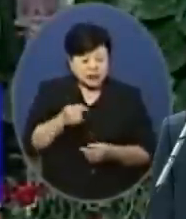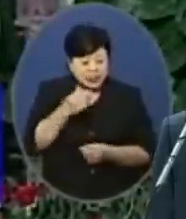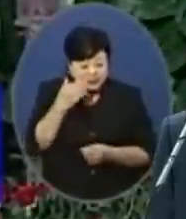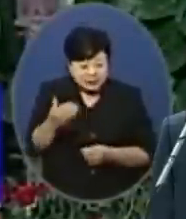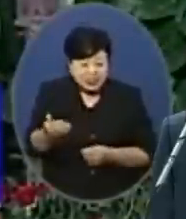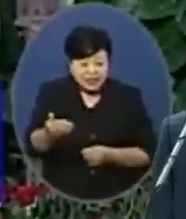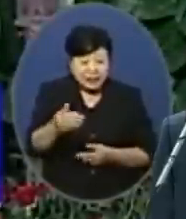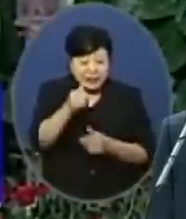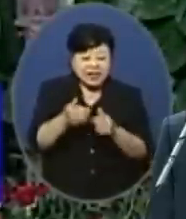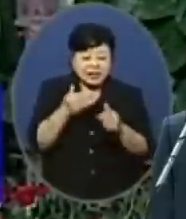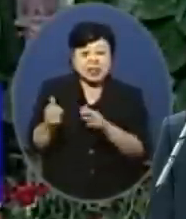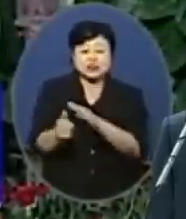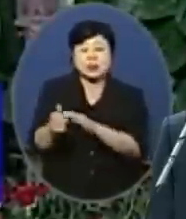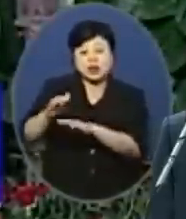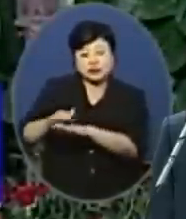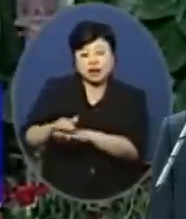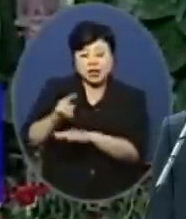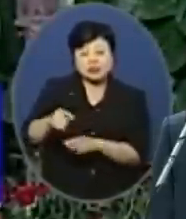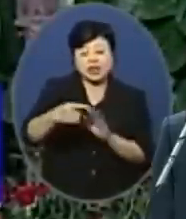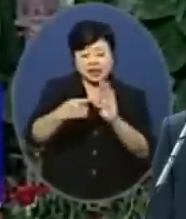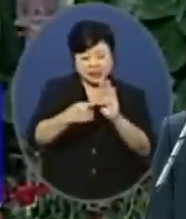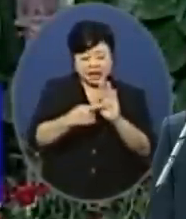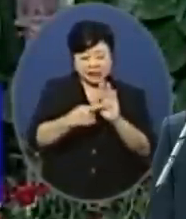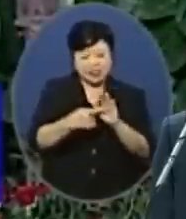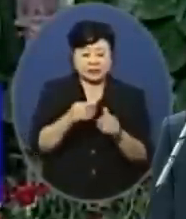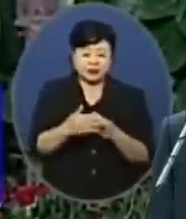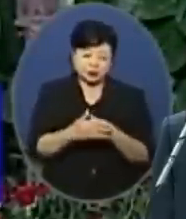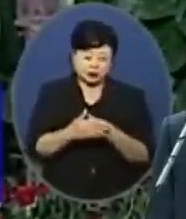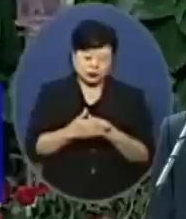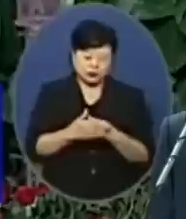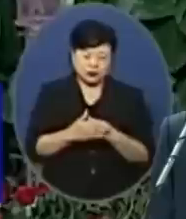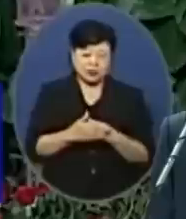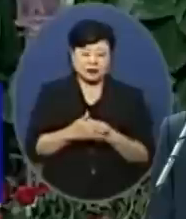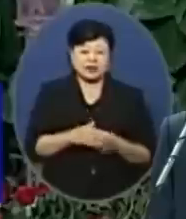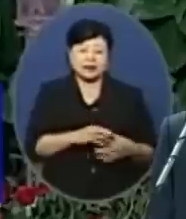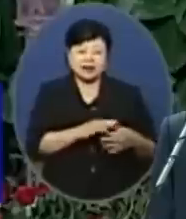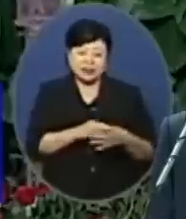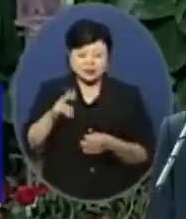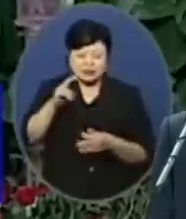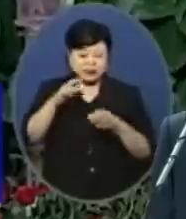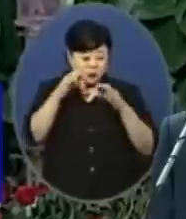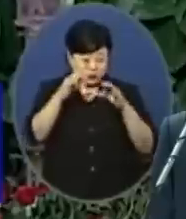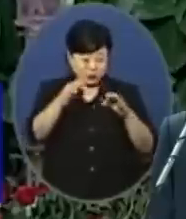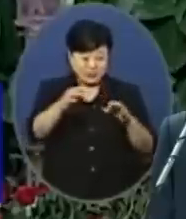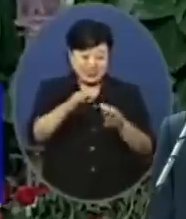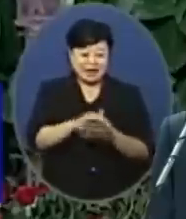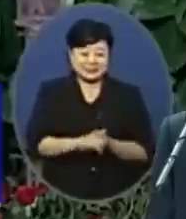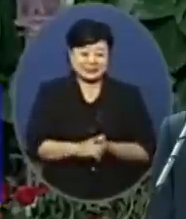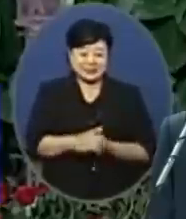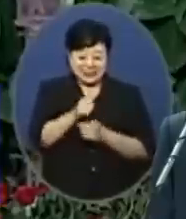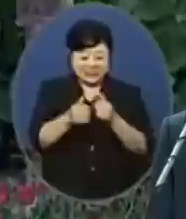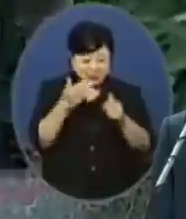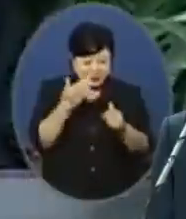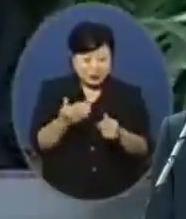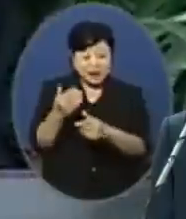불안해하는가. 너는 하나님께 소망을 두라. 그가 나타나 도우심으로 말미암아 내가 여전히 찬송하리로다. 하나님께 의지하면